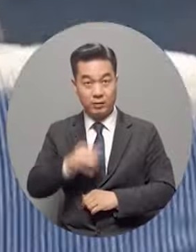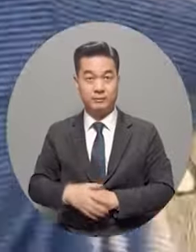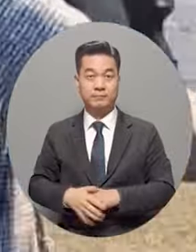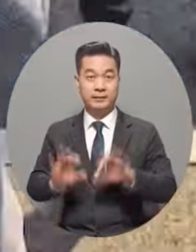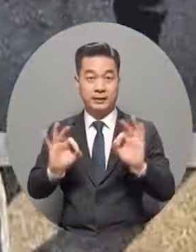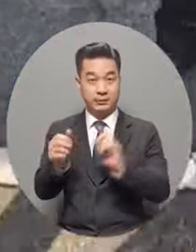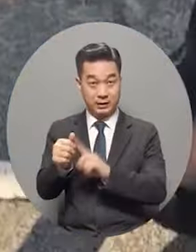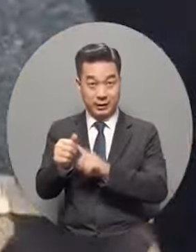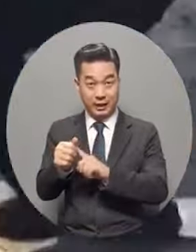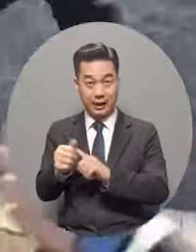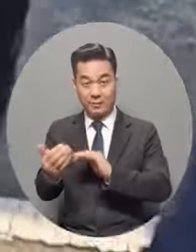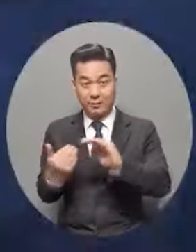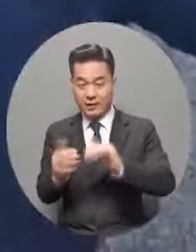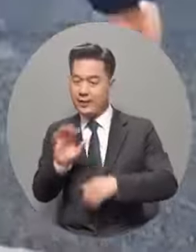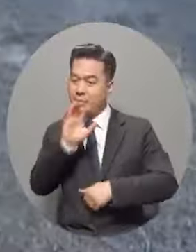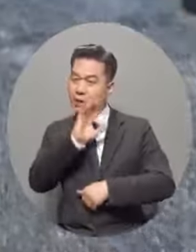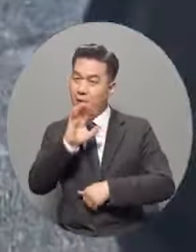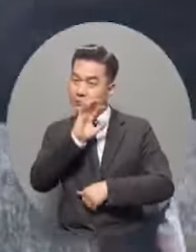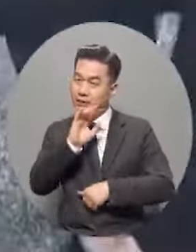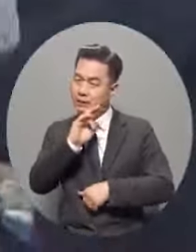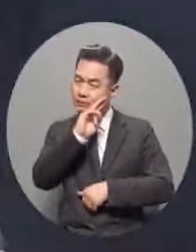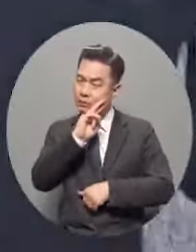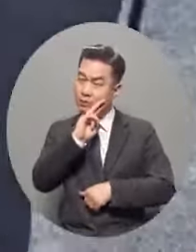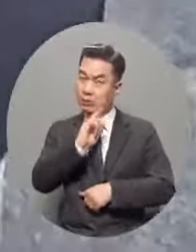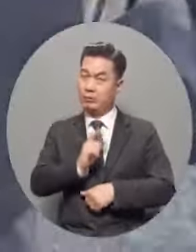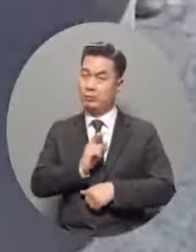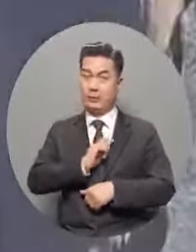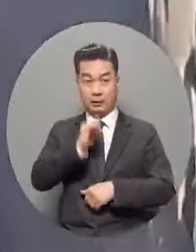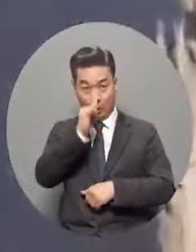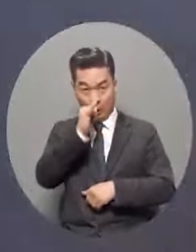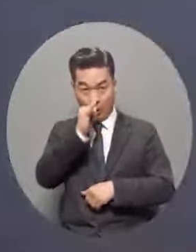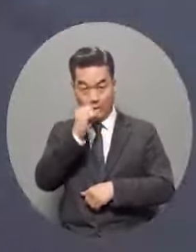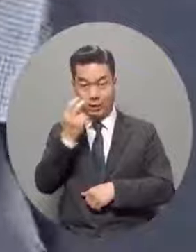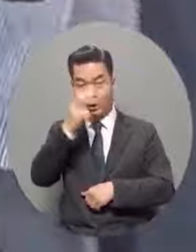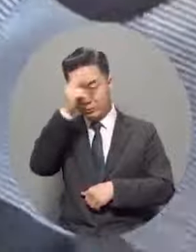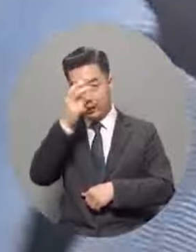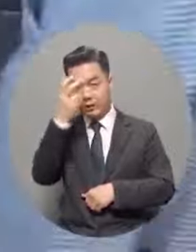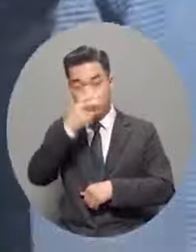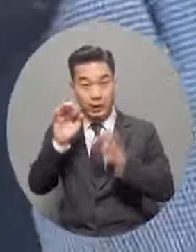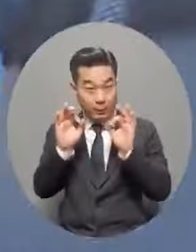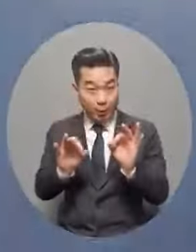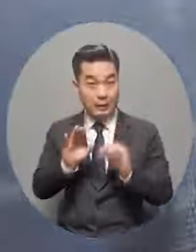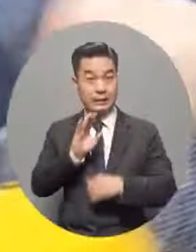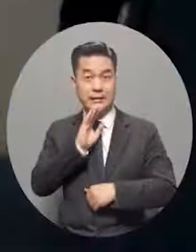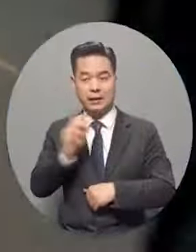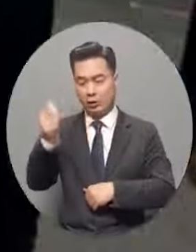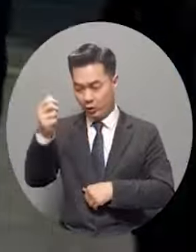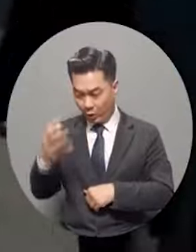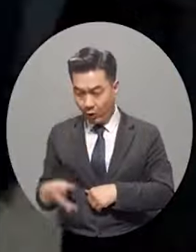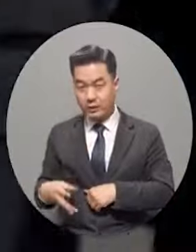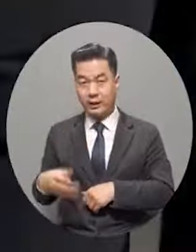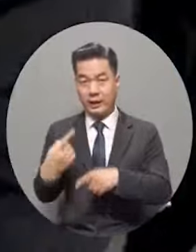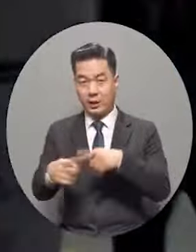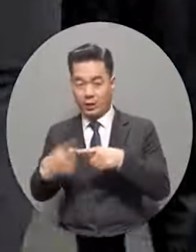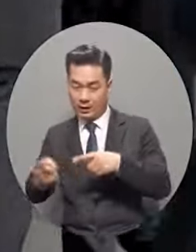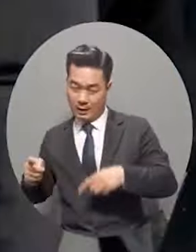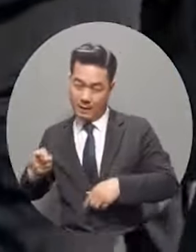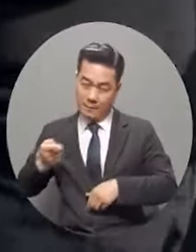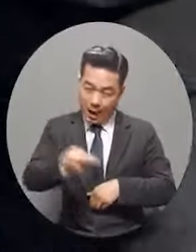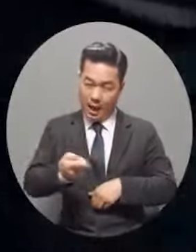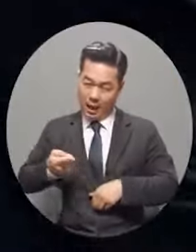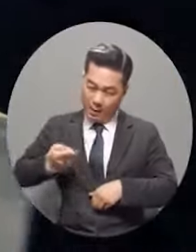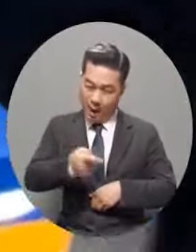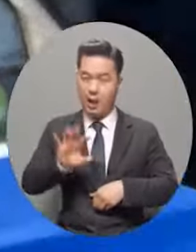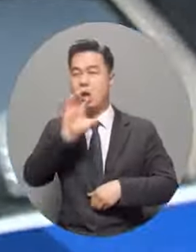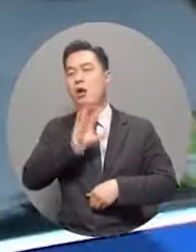씨가 범행을 미리 연습했다는 주장이 나왔는데 검찰 조사 결과 김 씨는 실제로 여러 차례 흉기로 찌르는 연습을 했던